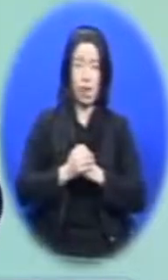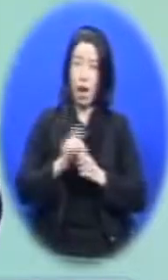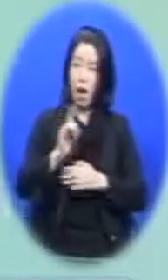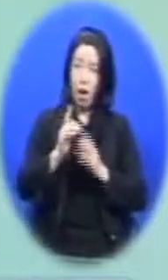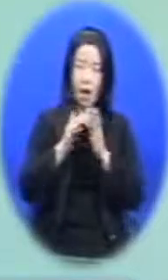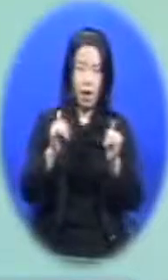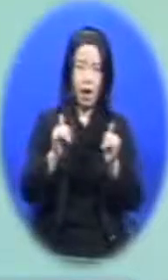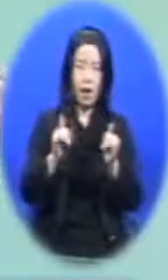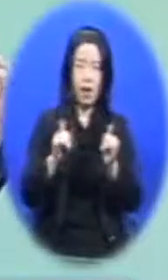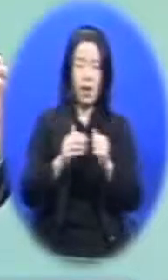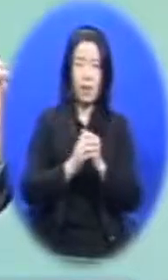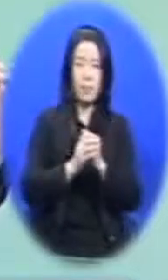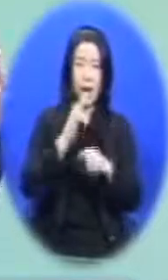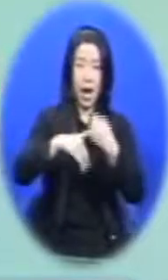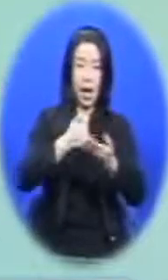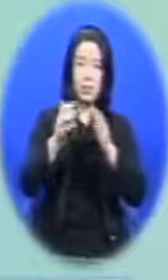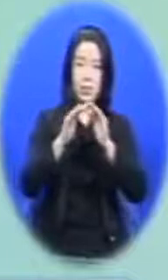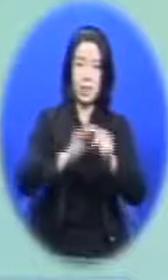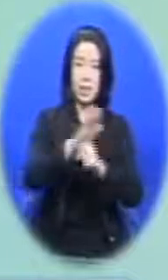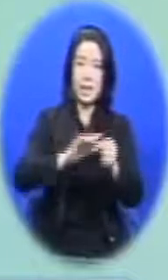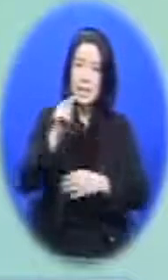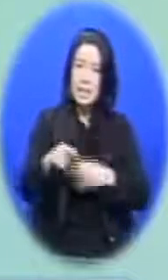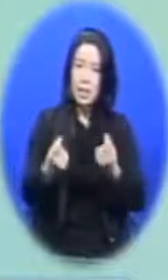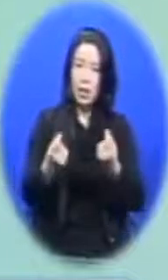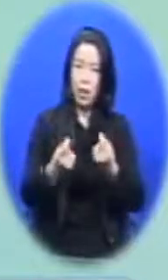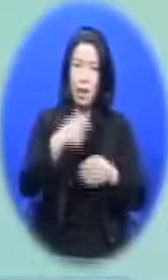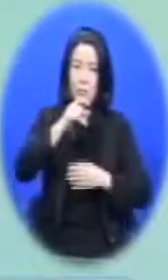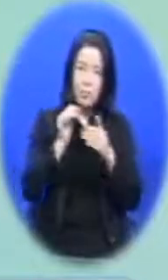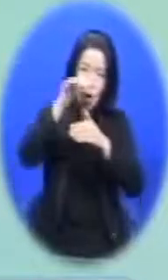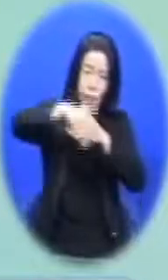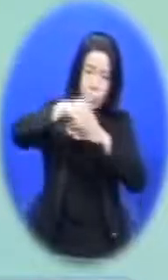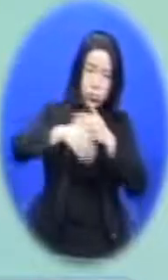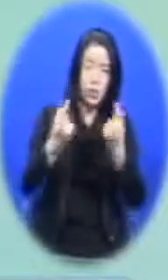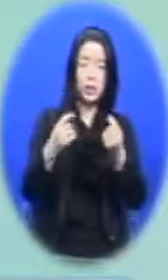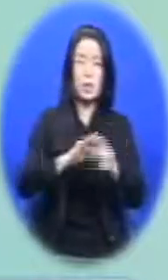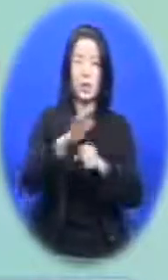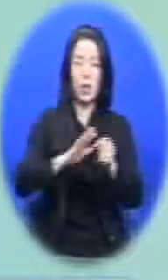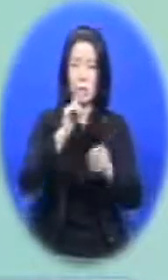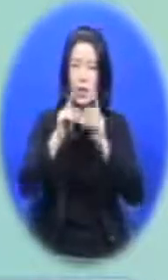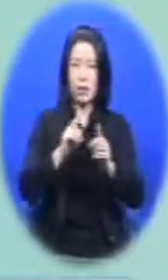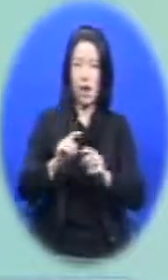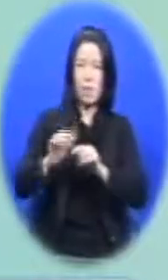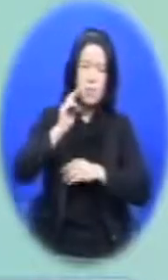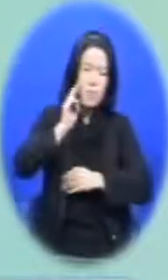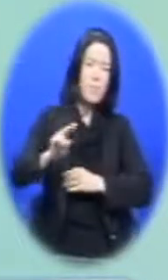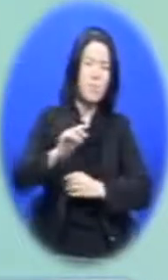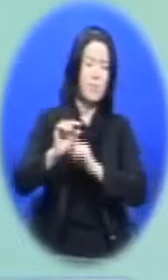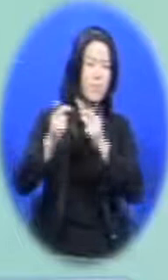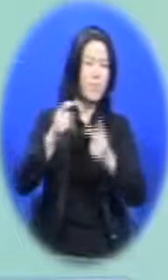어떤 분이 하나님의 사랑은 이처럼 폭포수 같은 사랑이라고 했더니 아주 거부감을